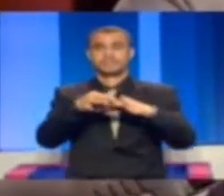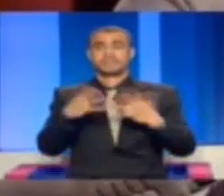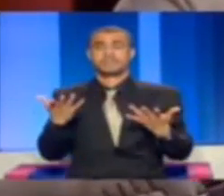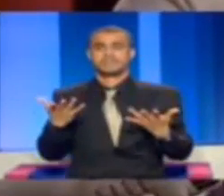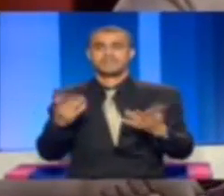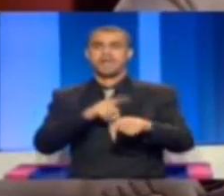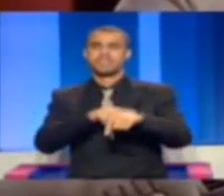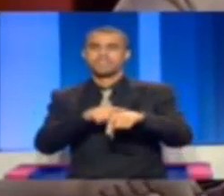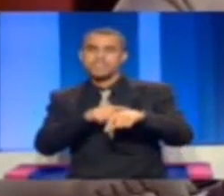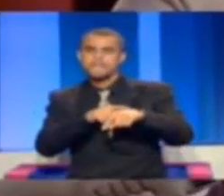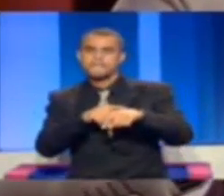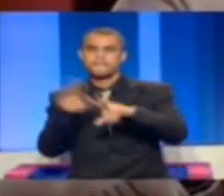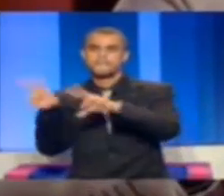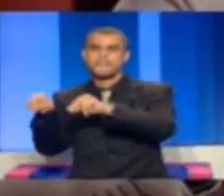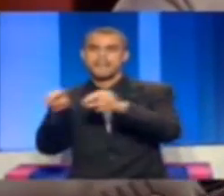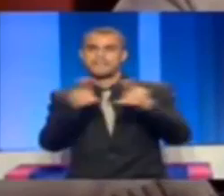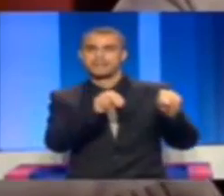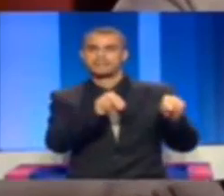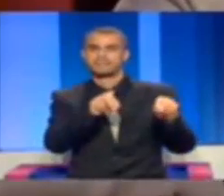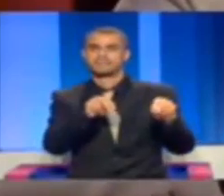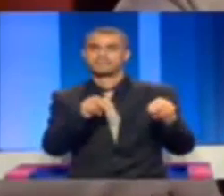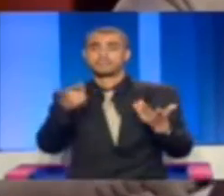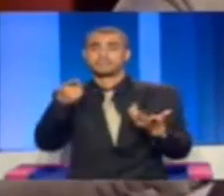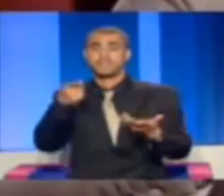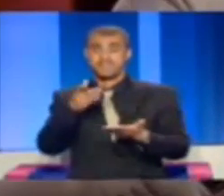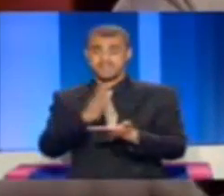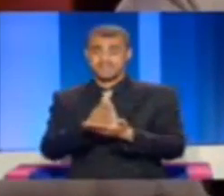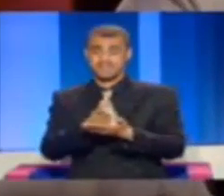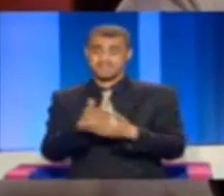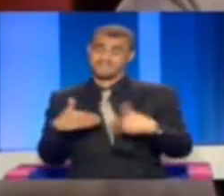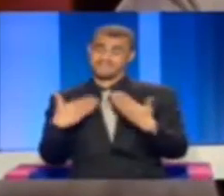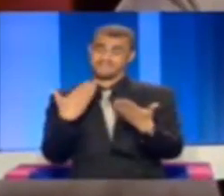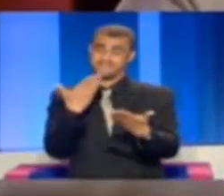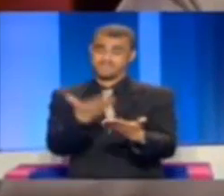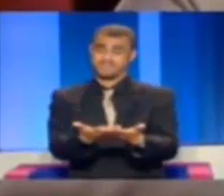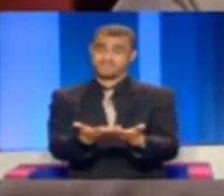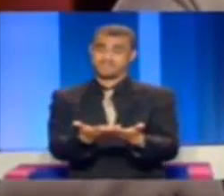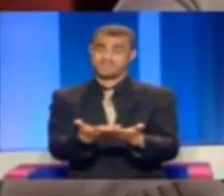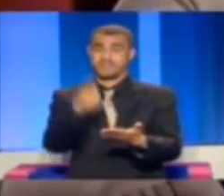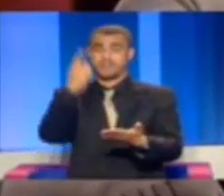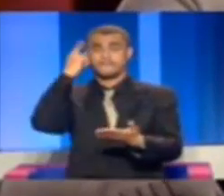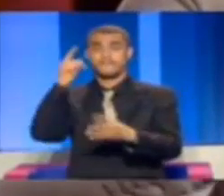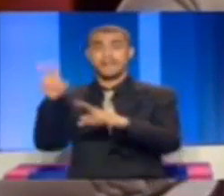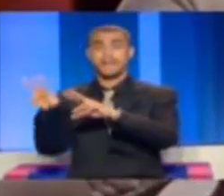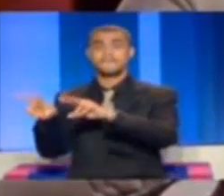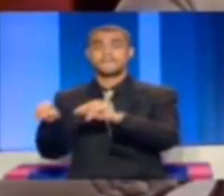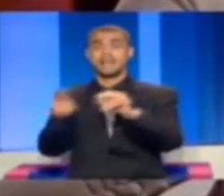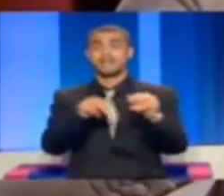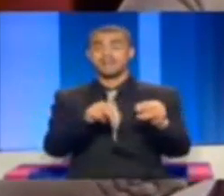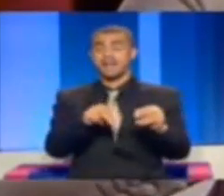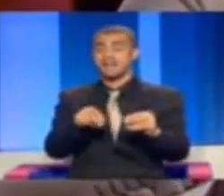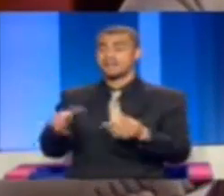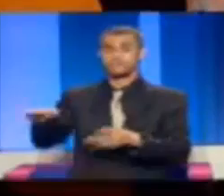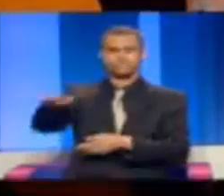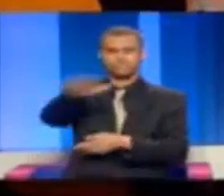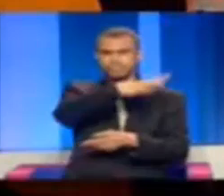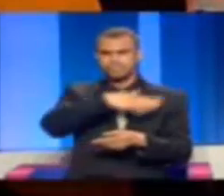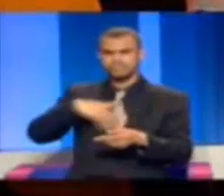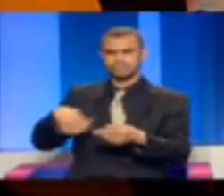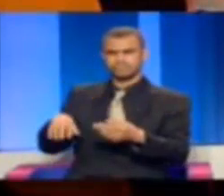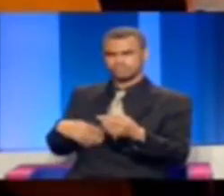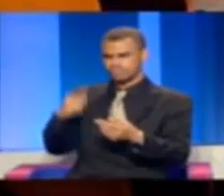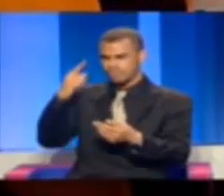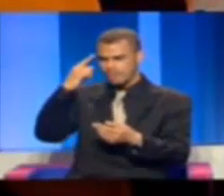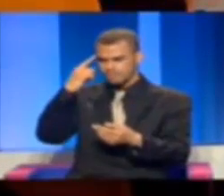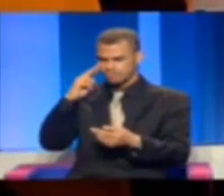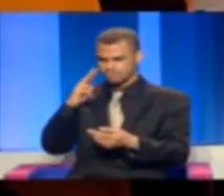ديال التزوج او الدم المشترك لهذه، دونك هذه من الاسباب كذلك اللي كتكون. فنفس الشيء كذلك بالنقص التوعيه،